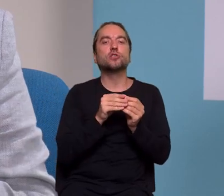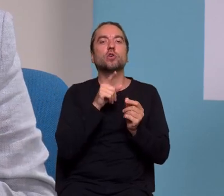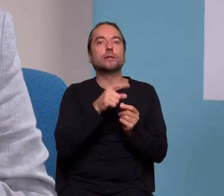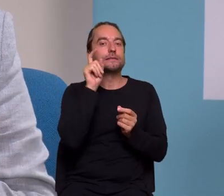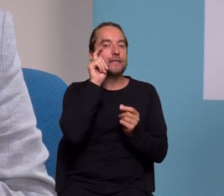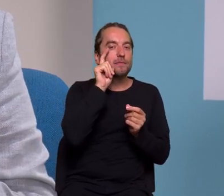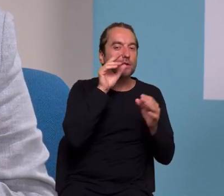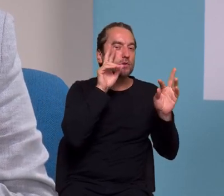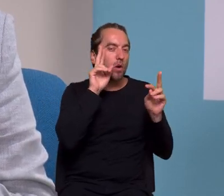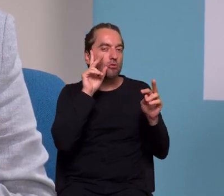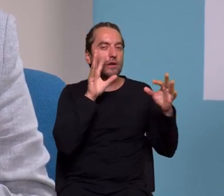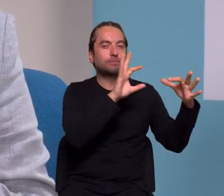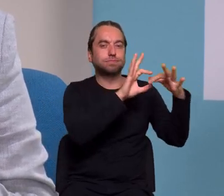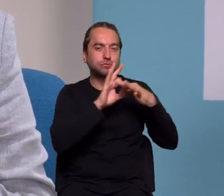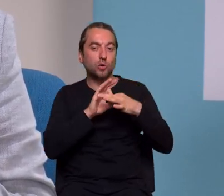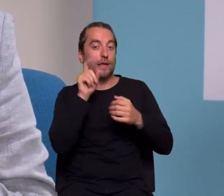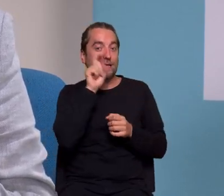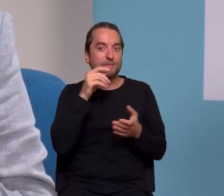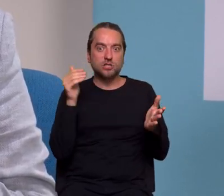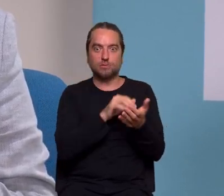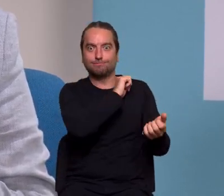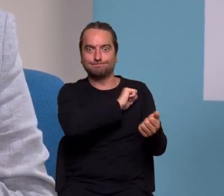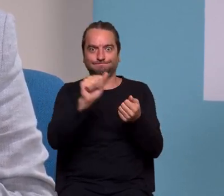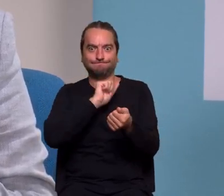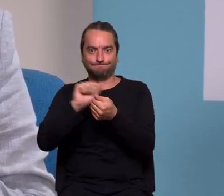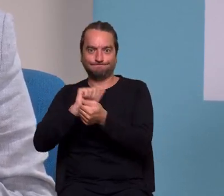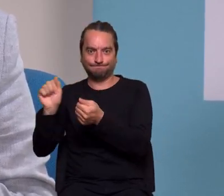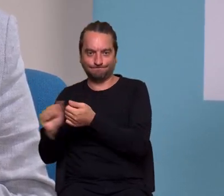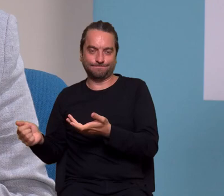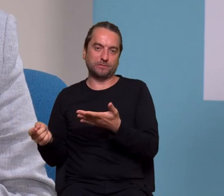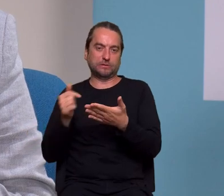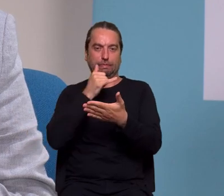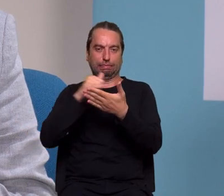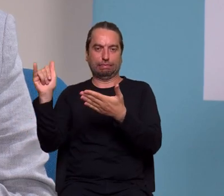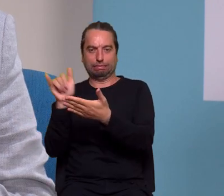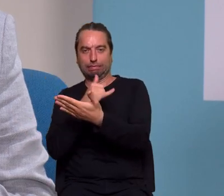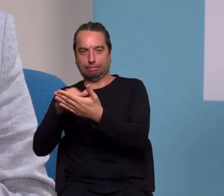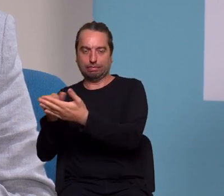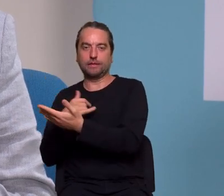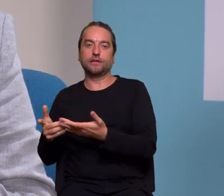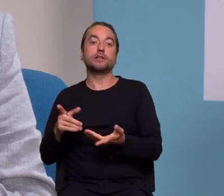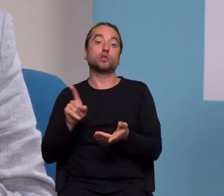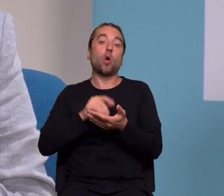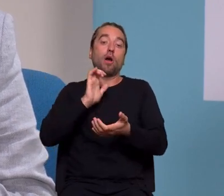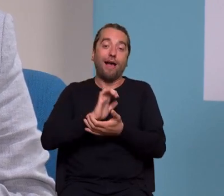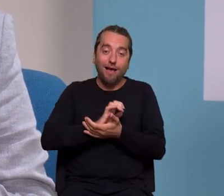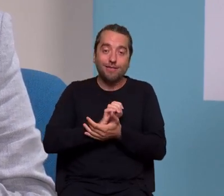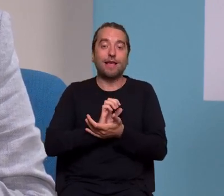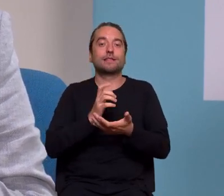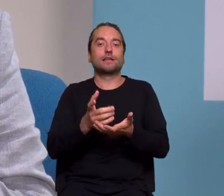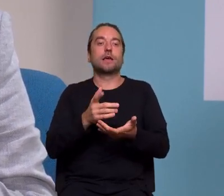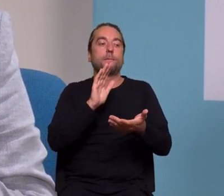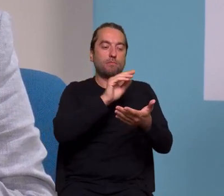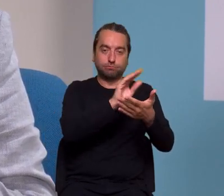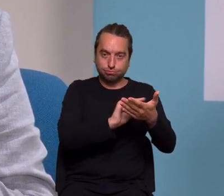zarządzenie było oczywiście bardzo szeroko kolportowane przez prasę. Były